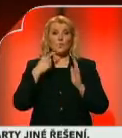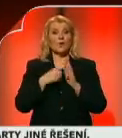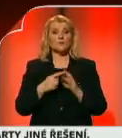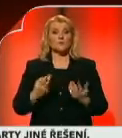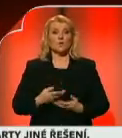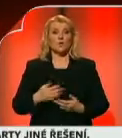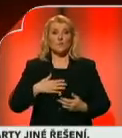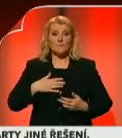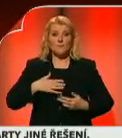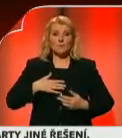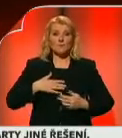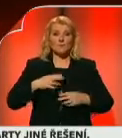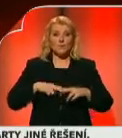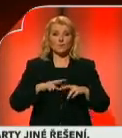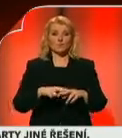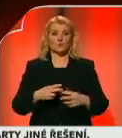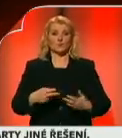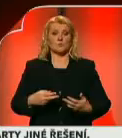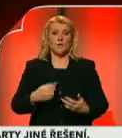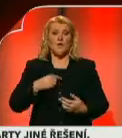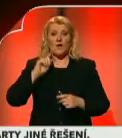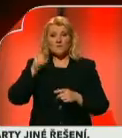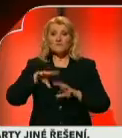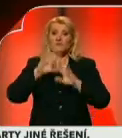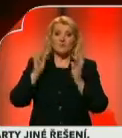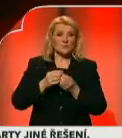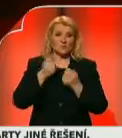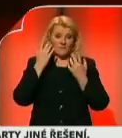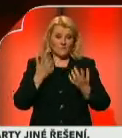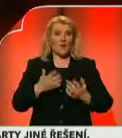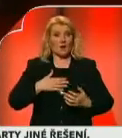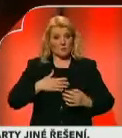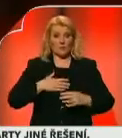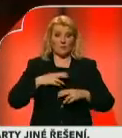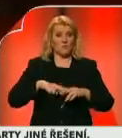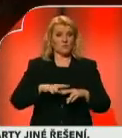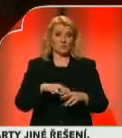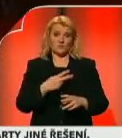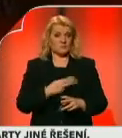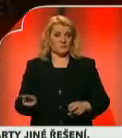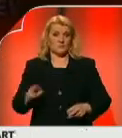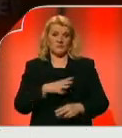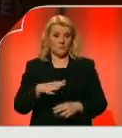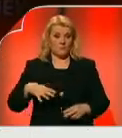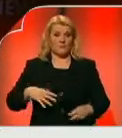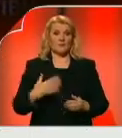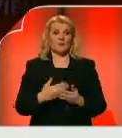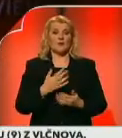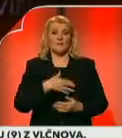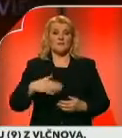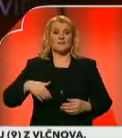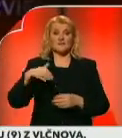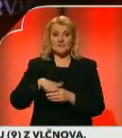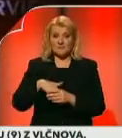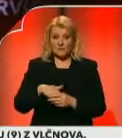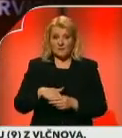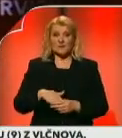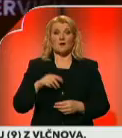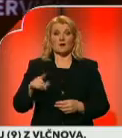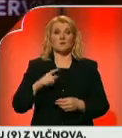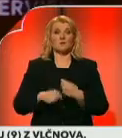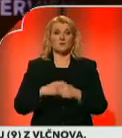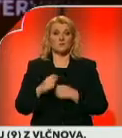z mého pohledu, a samozřejmě nemohu vědět úplně všechno, ale z mého pohledu byl naprosto standardní, to znamená ministerstvo vnitra, tak jak